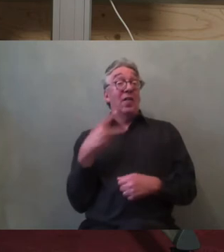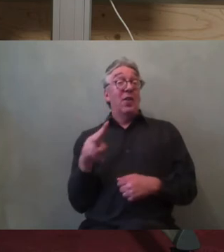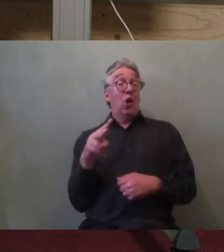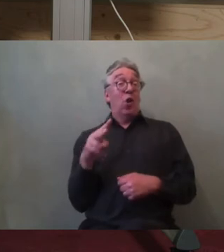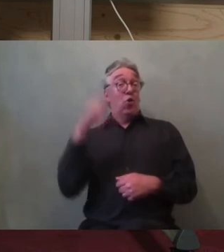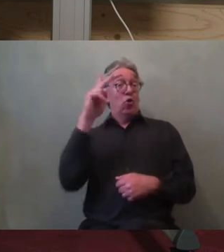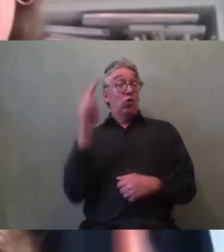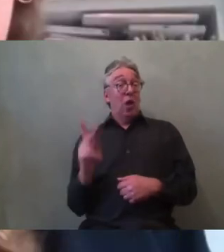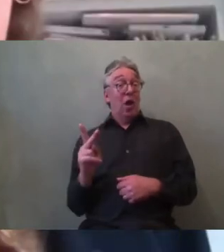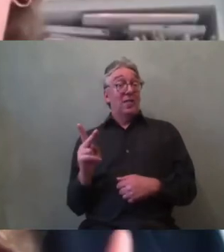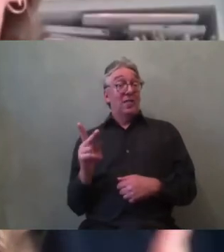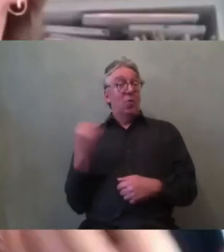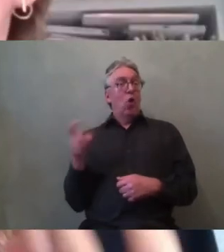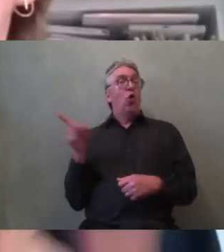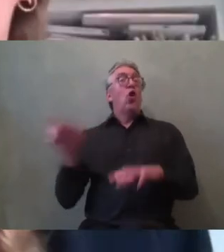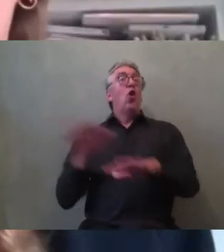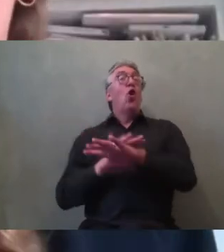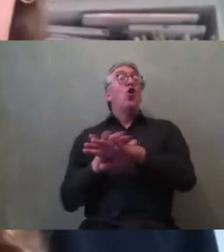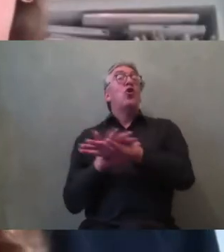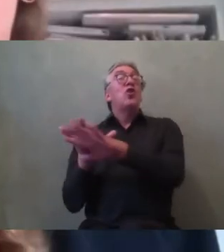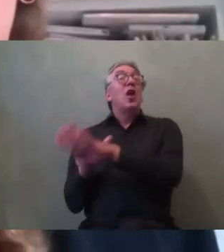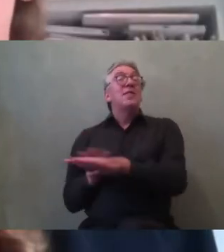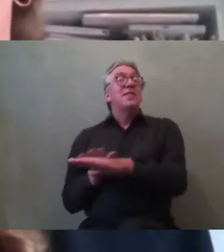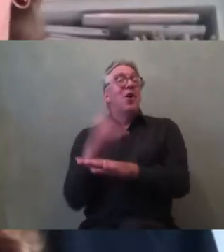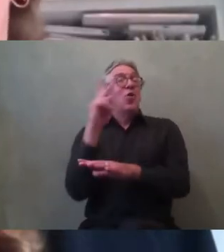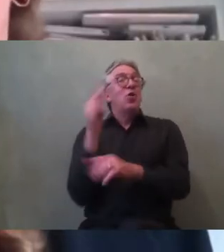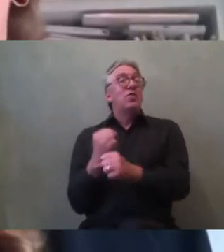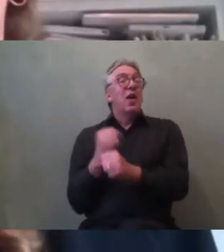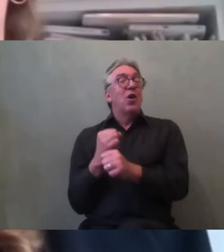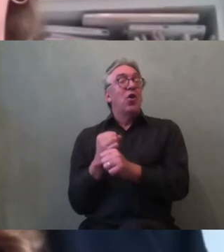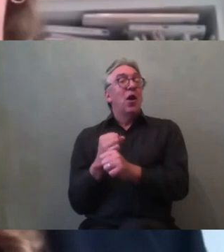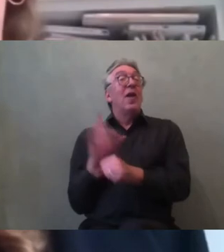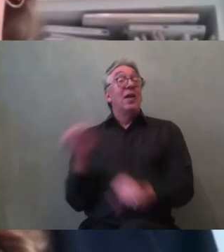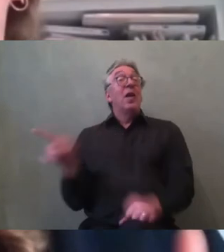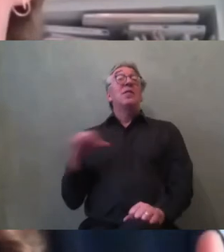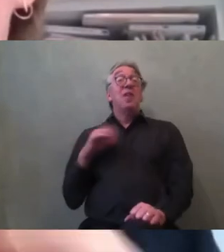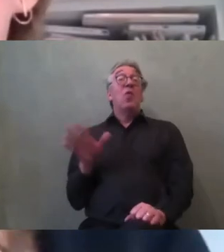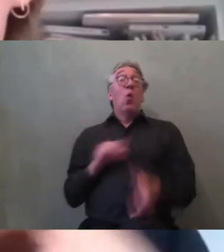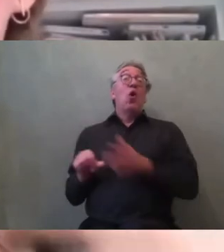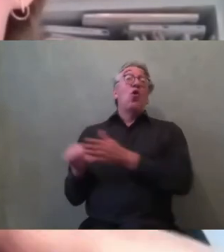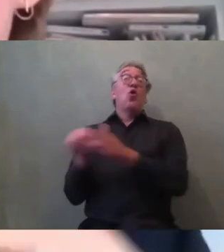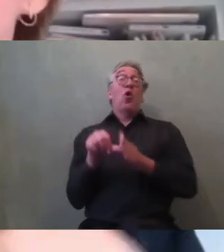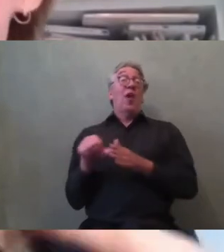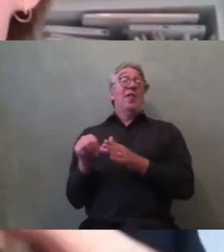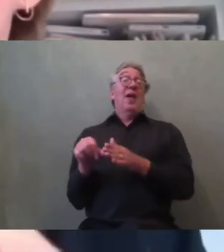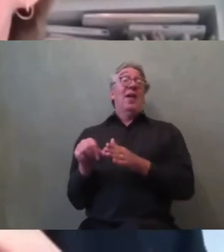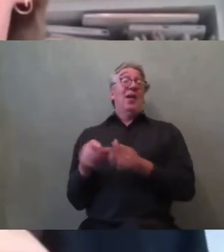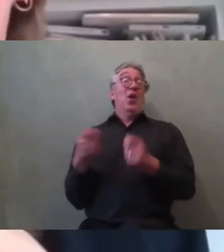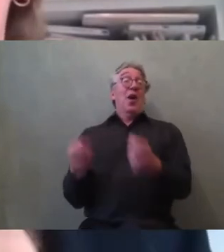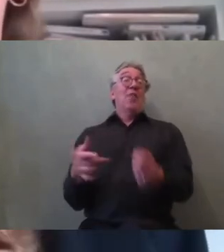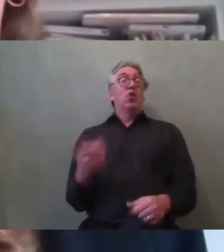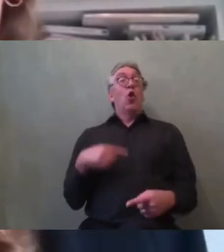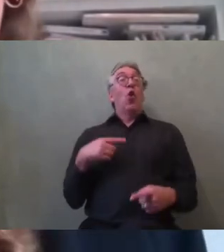hun tastwerken lieten zien. En waarin zij ook degene waren die de rondleiding gaven. Waardoor eigenlijk die rollen in het museum ook even